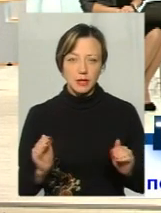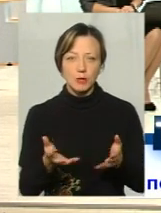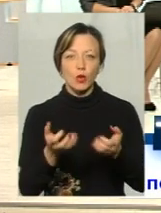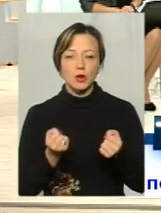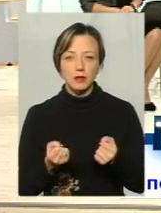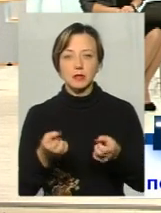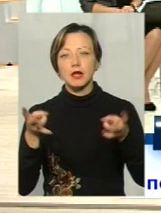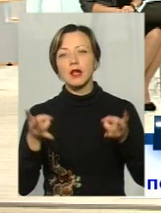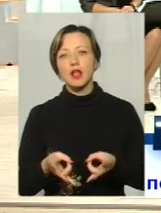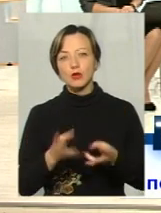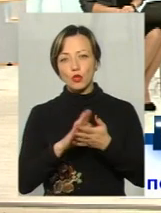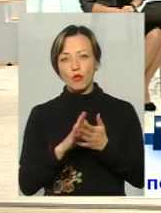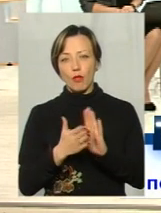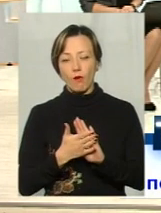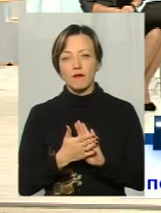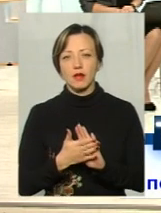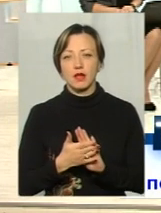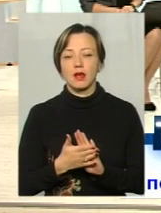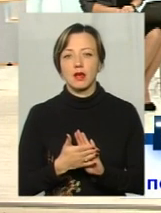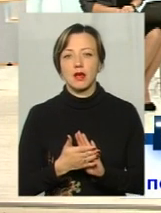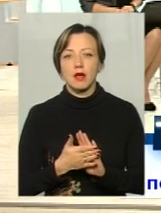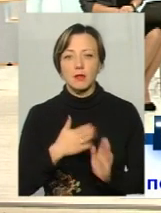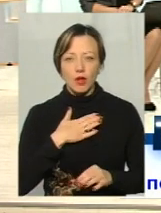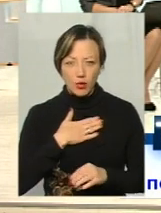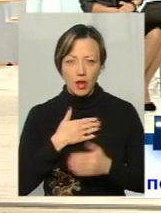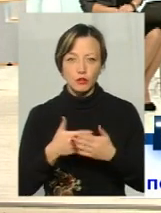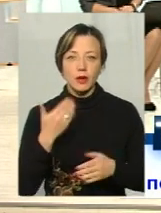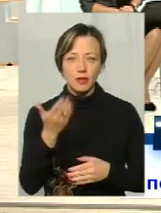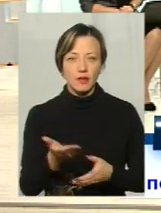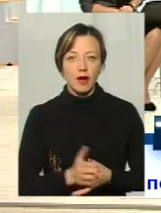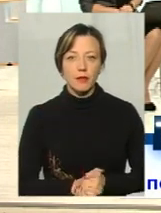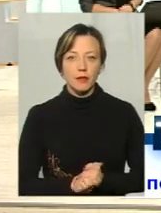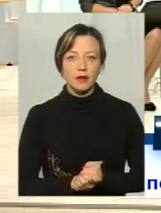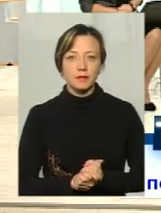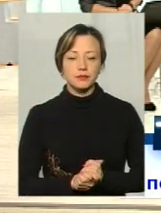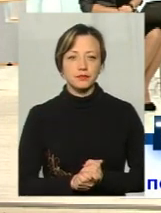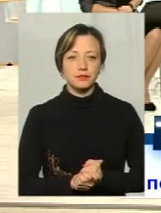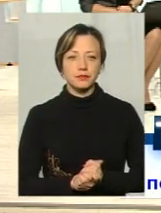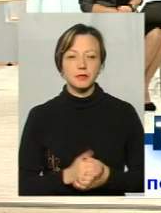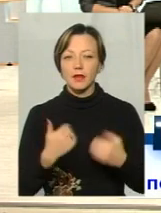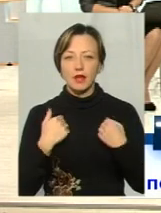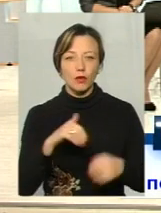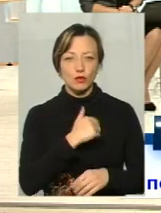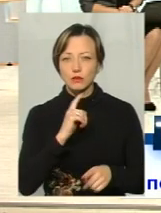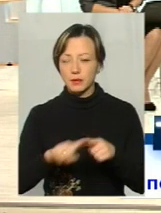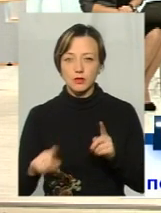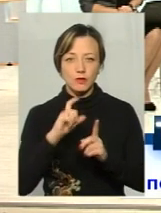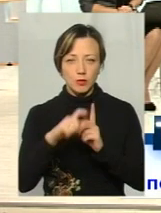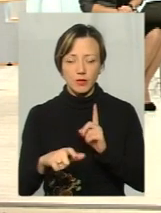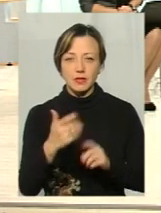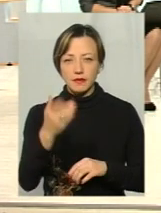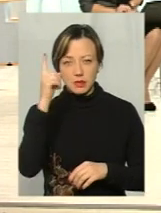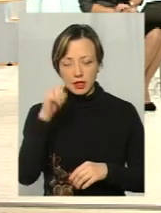отримати належні умови. Припиняюсь перед вами. Дякую. Я хочу швидко відповісти. Ви знаєте, от